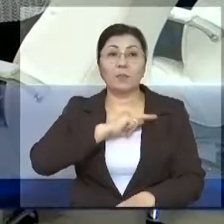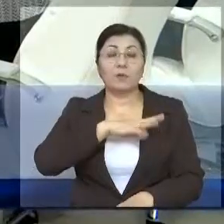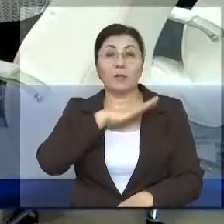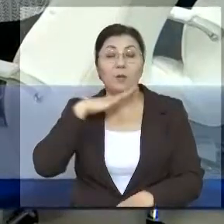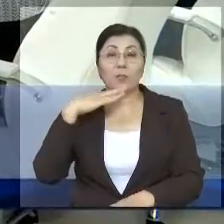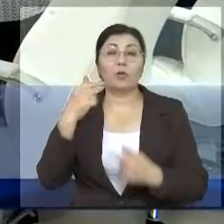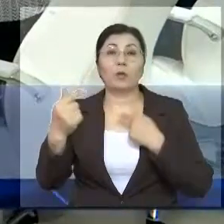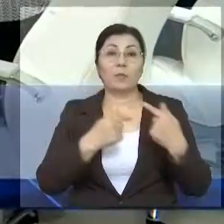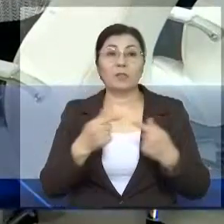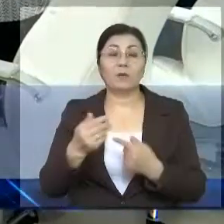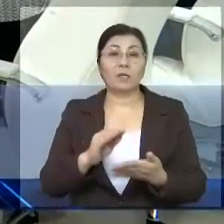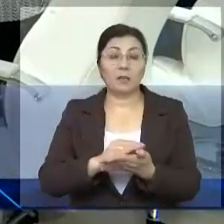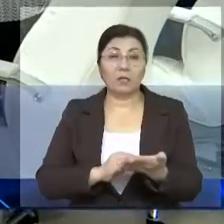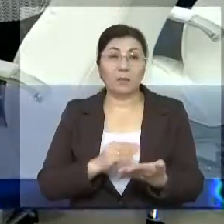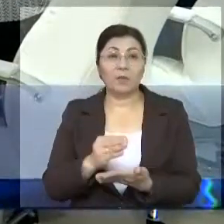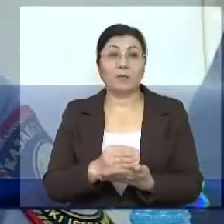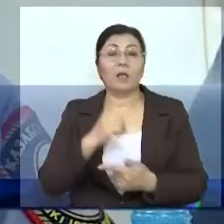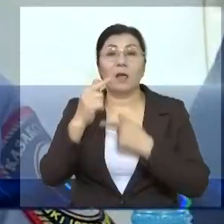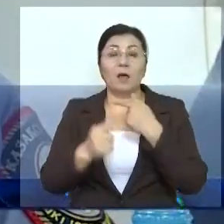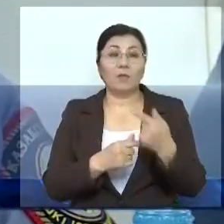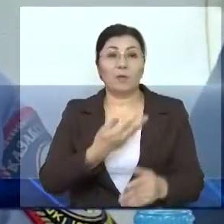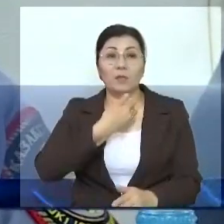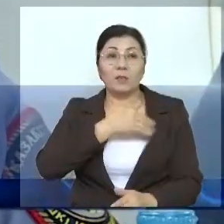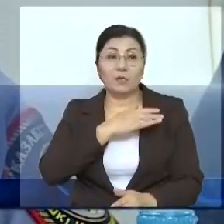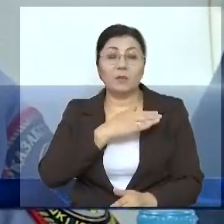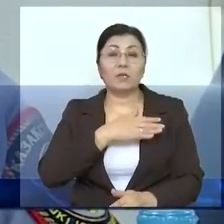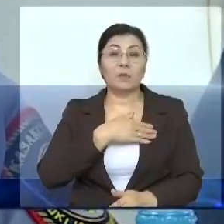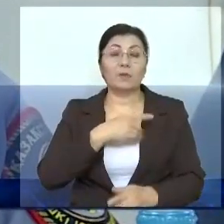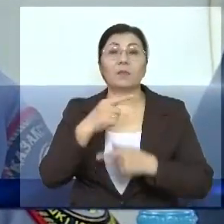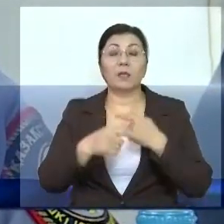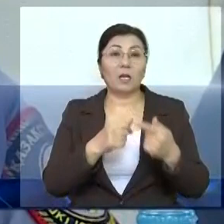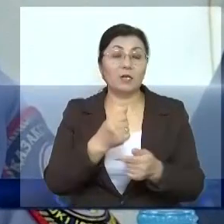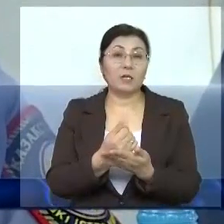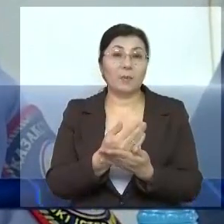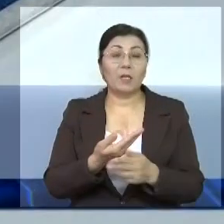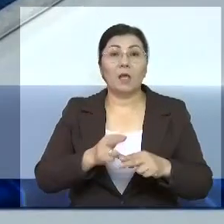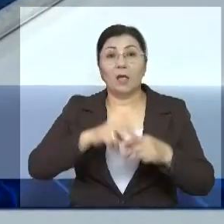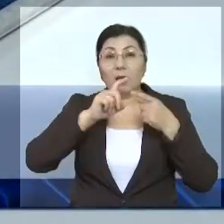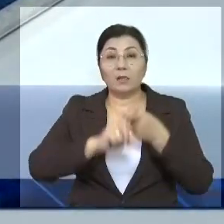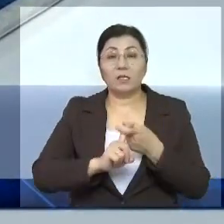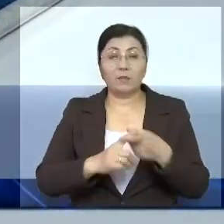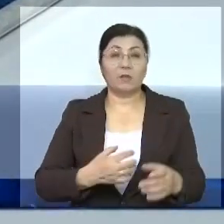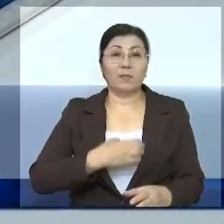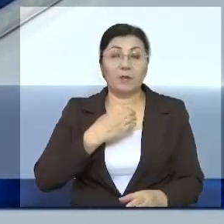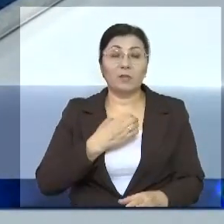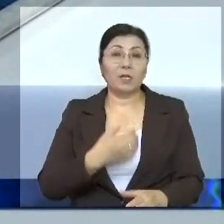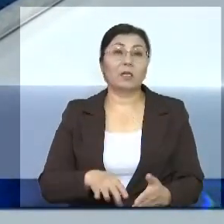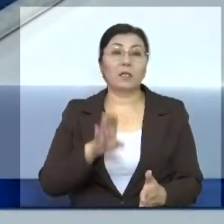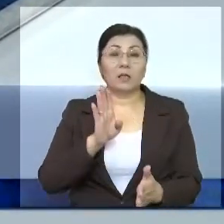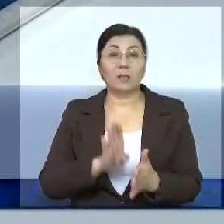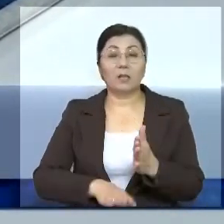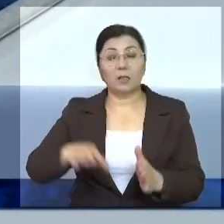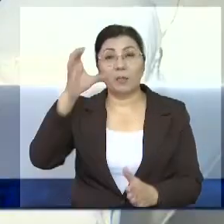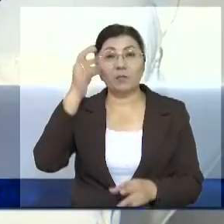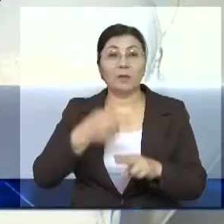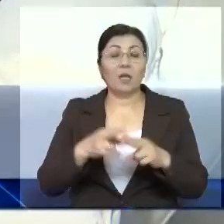многие потерпевшие, когда пишут заявление, в дальнейшем не хотят содействовать следствию. Это в основном связано со страхом и неграмотностью.